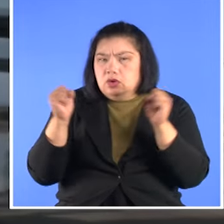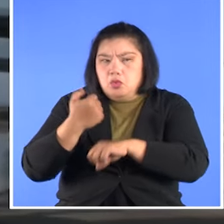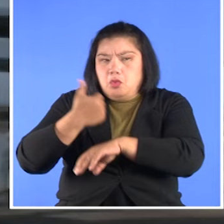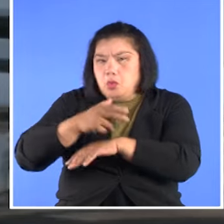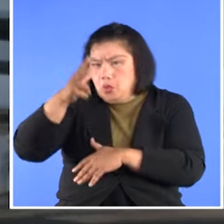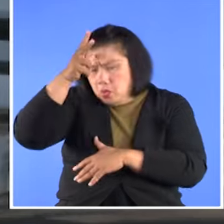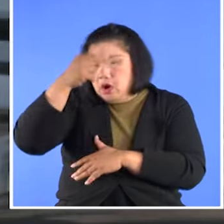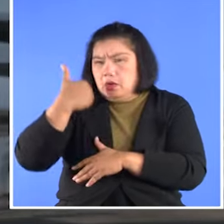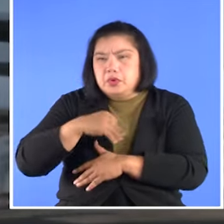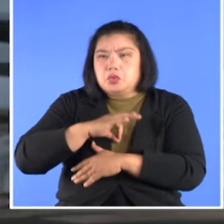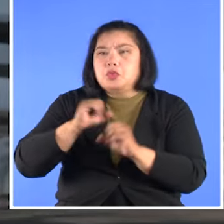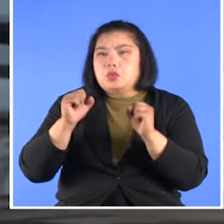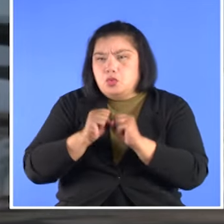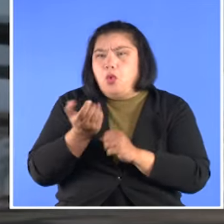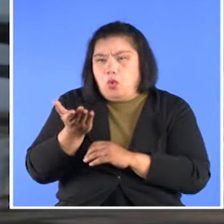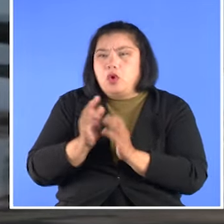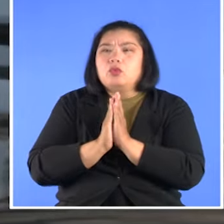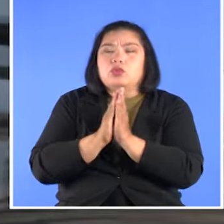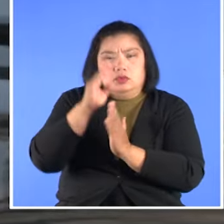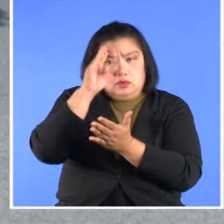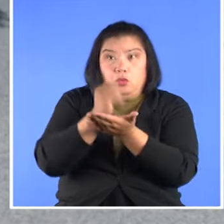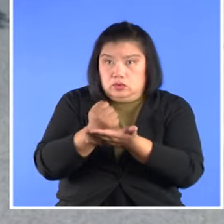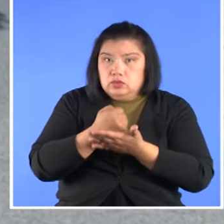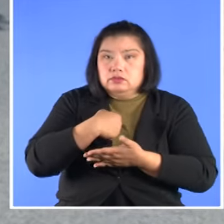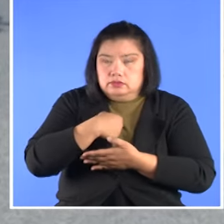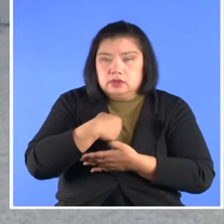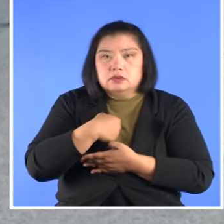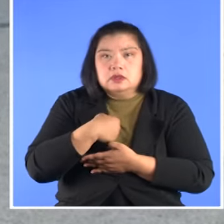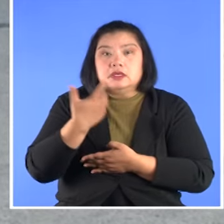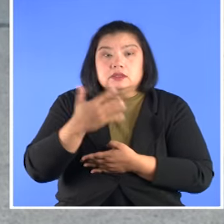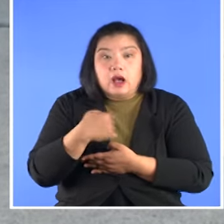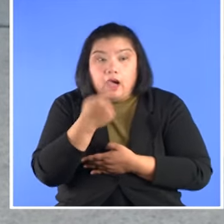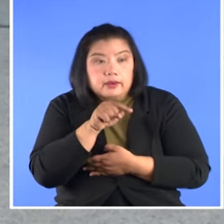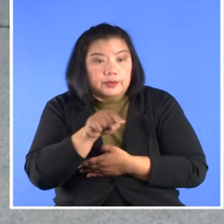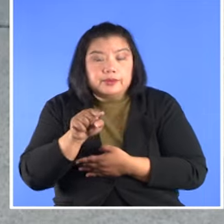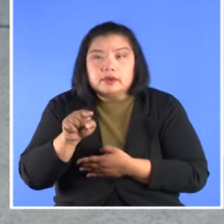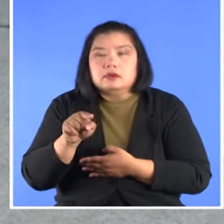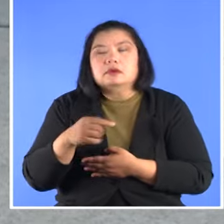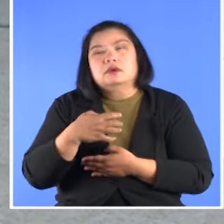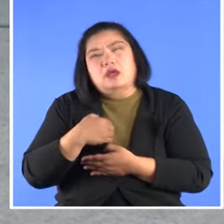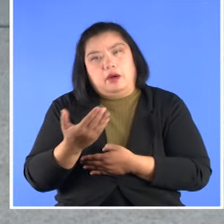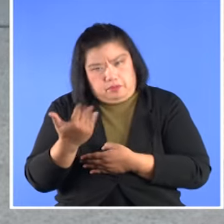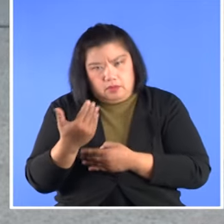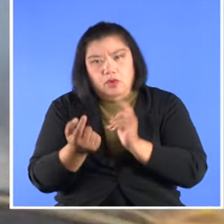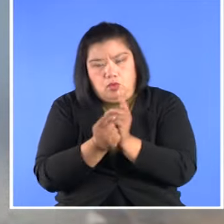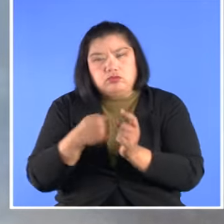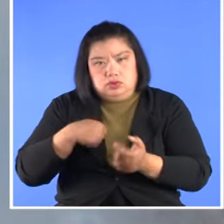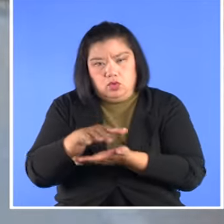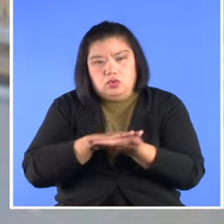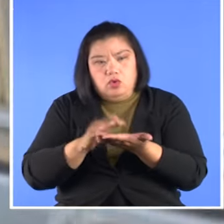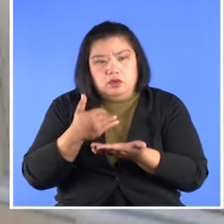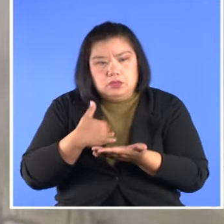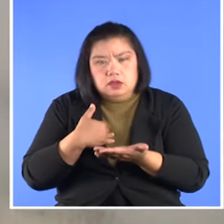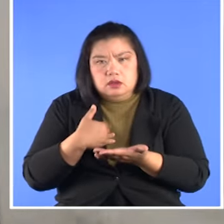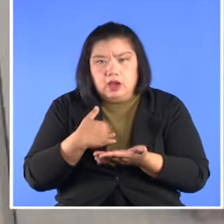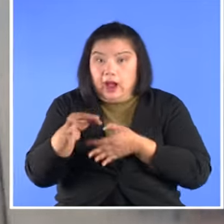ด้วยจึงอยากให้ตำรวจเนี่ยช่วยให้ความเป็นธรรมกับเธอหน่อยส่วนผู้ก่อเหตุอยากจะให้เข้ามาขอโทษแลก็แจ้งเหตุผลกนใด